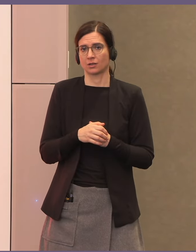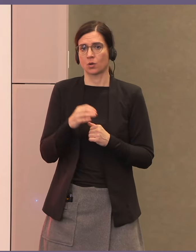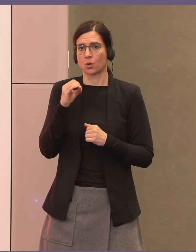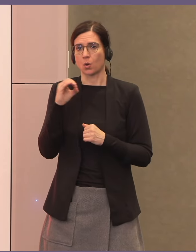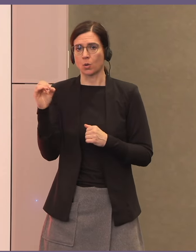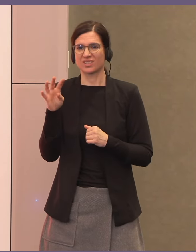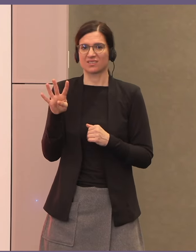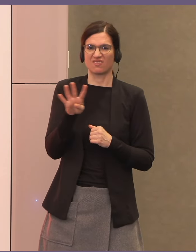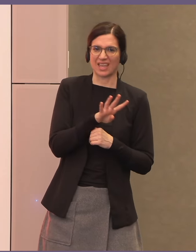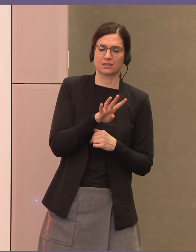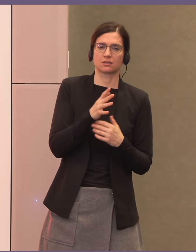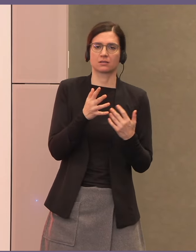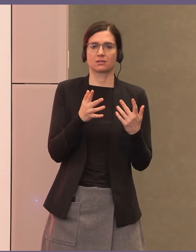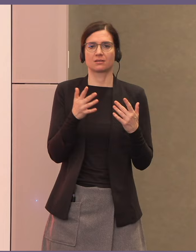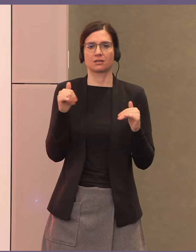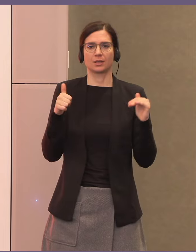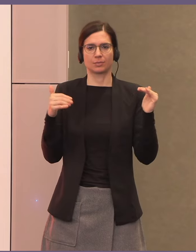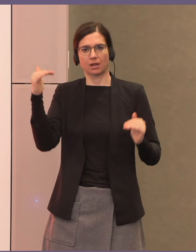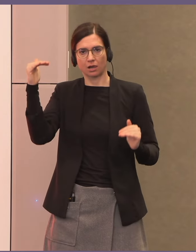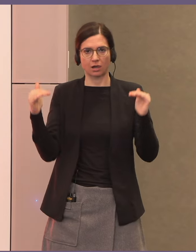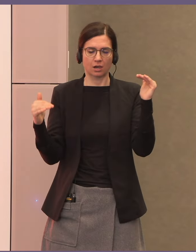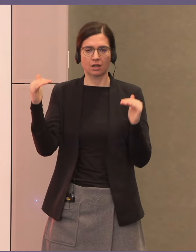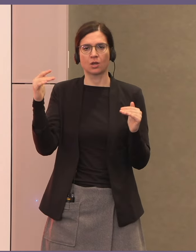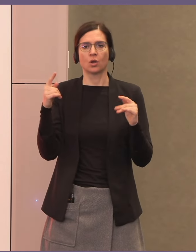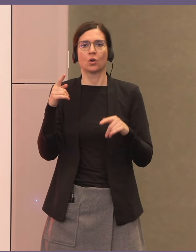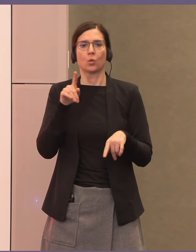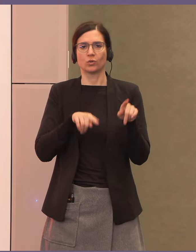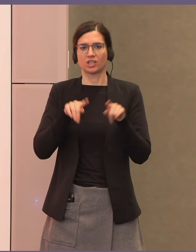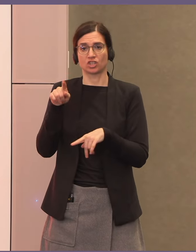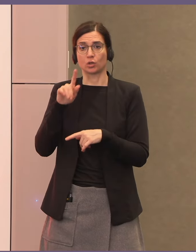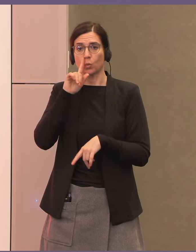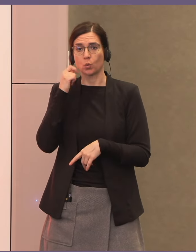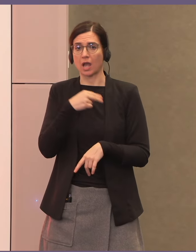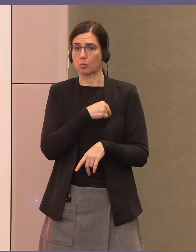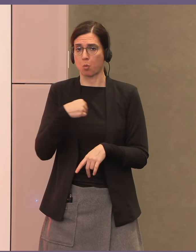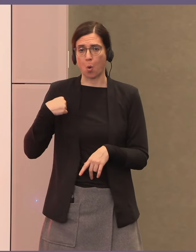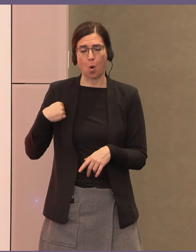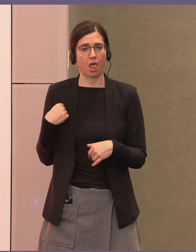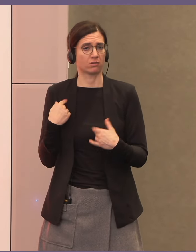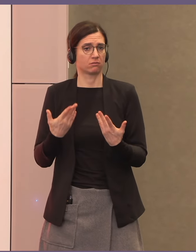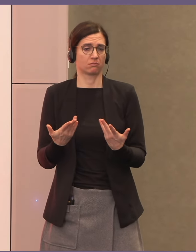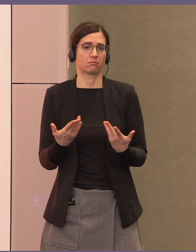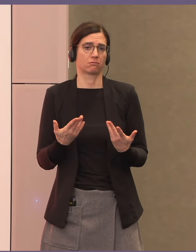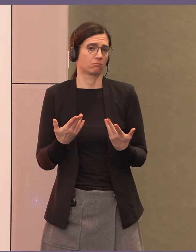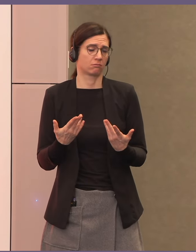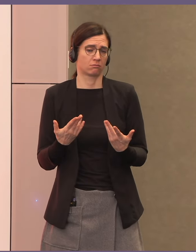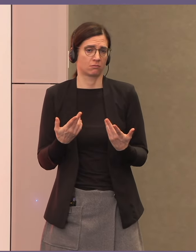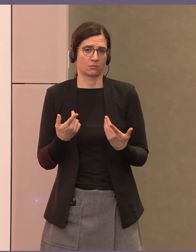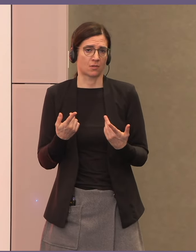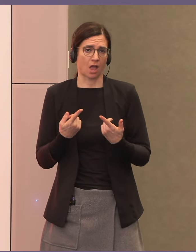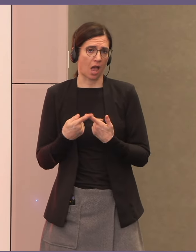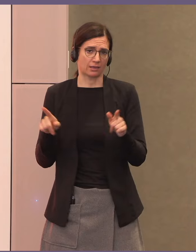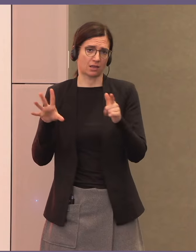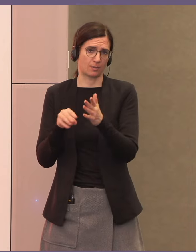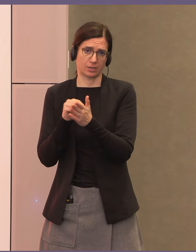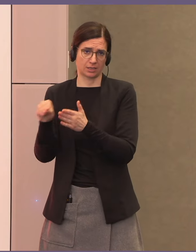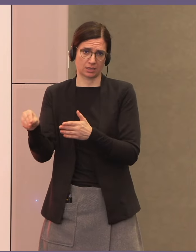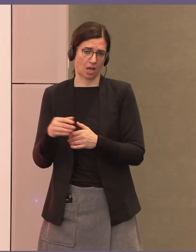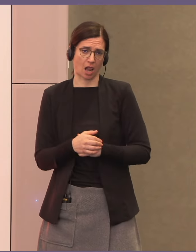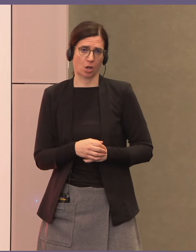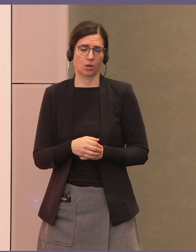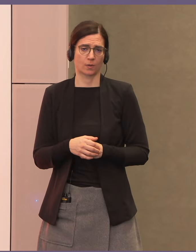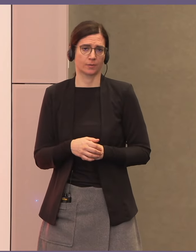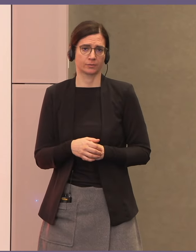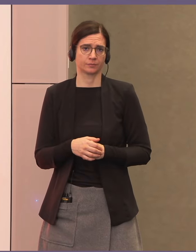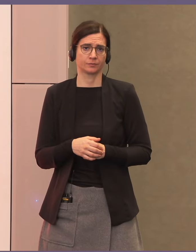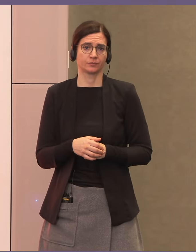-Gefälle. In Ungarn und in Polen zum Beispiel ist es so,